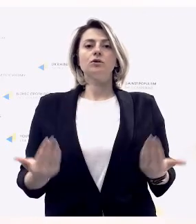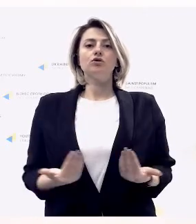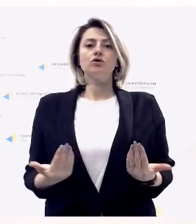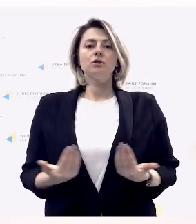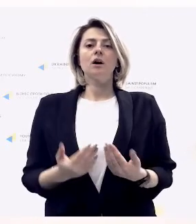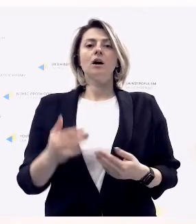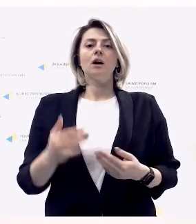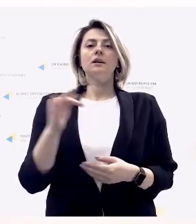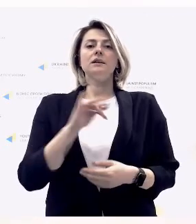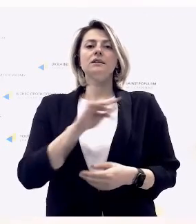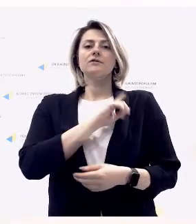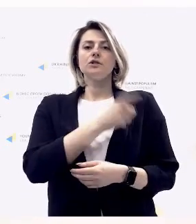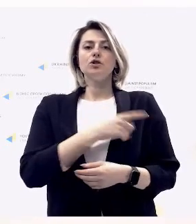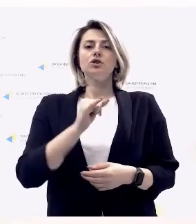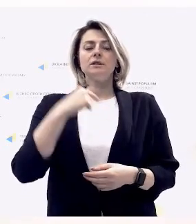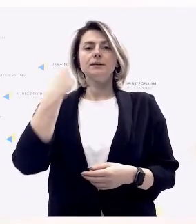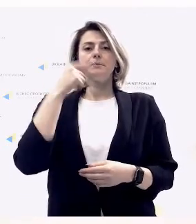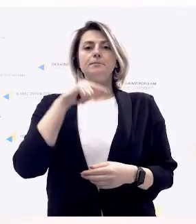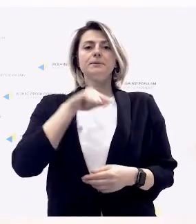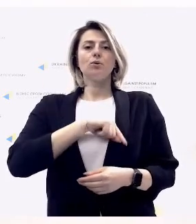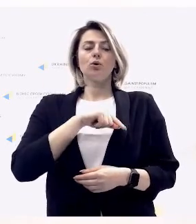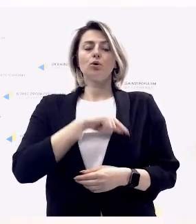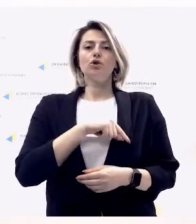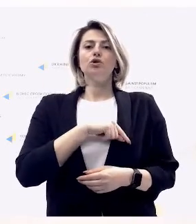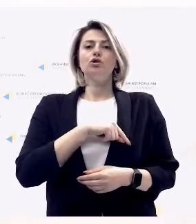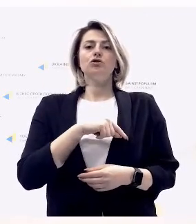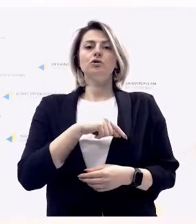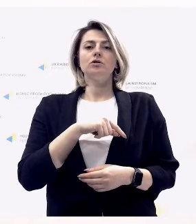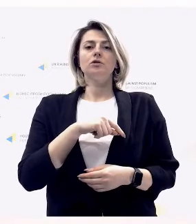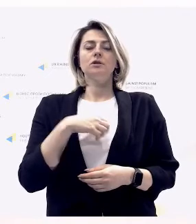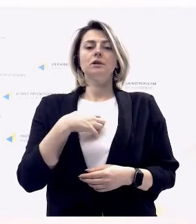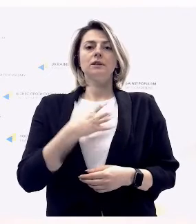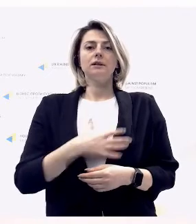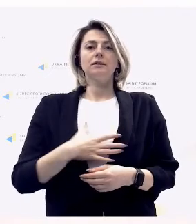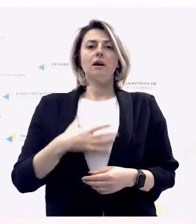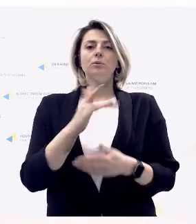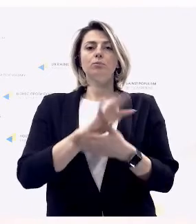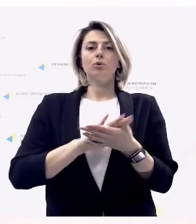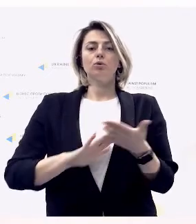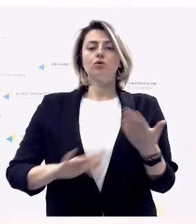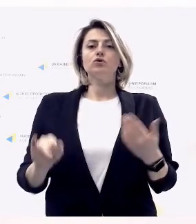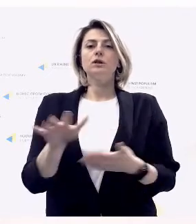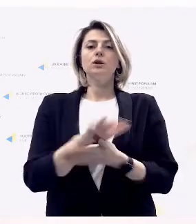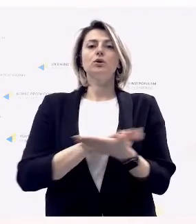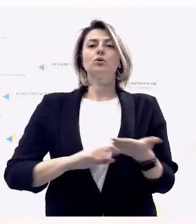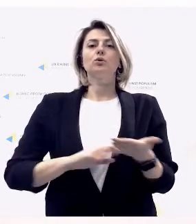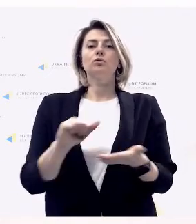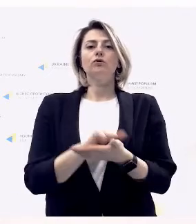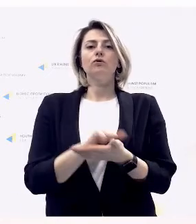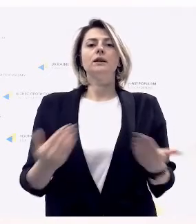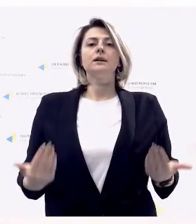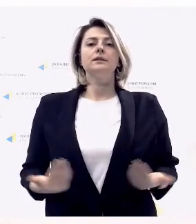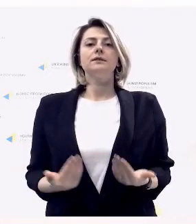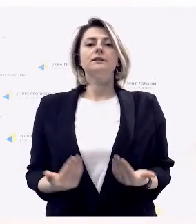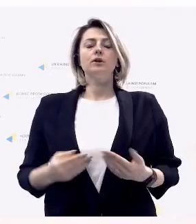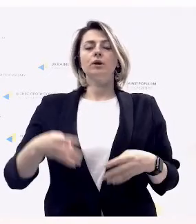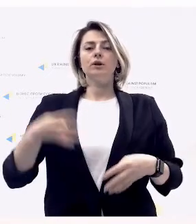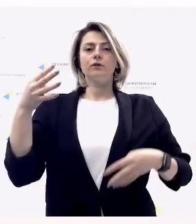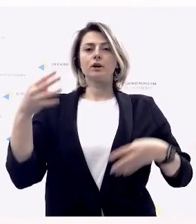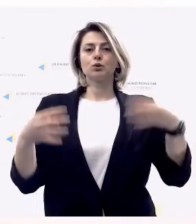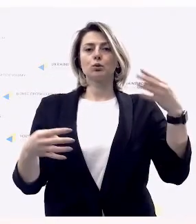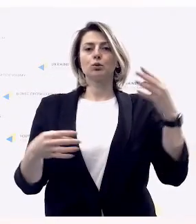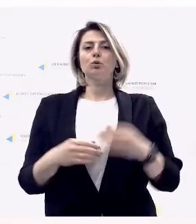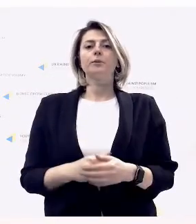фізичні, і психологічні драми продовжуються, і продовжується руйнування цивільної інфраструктури.